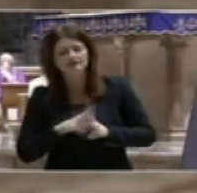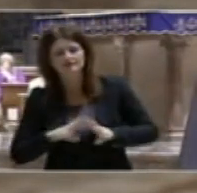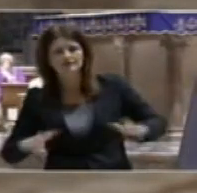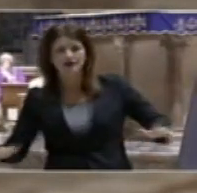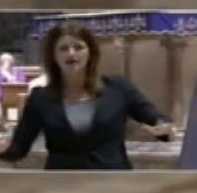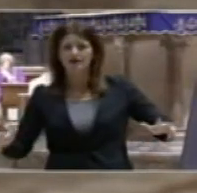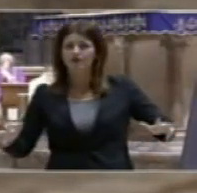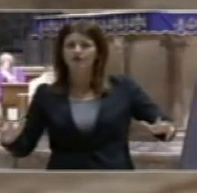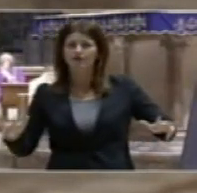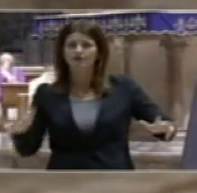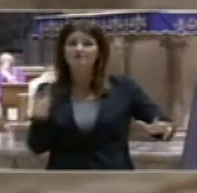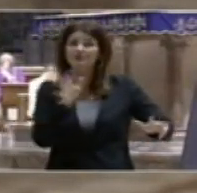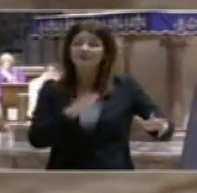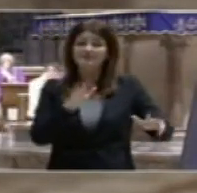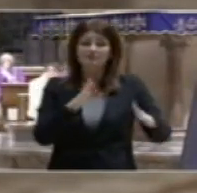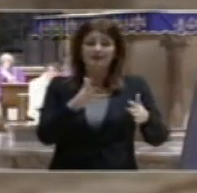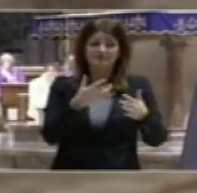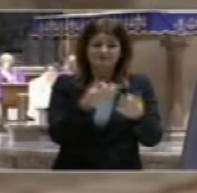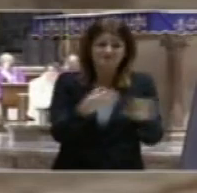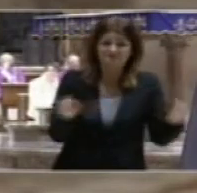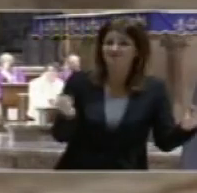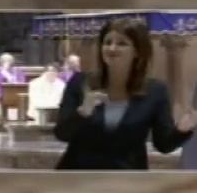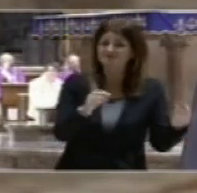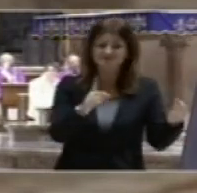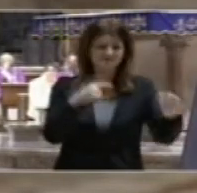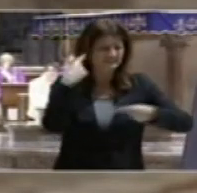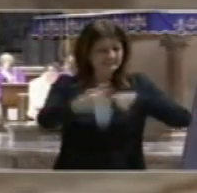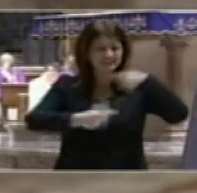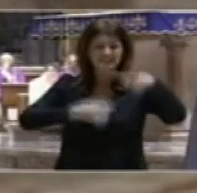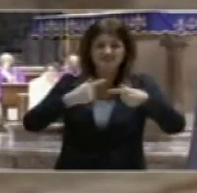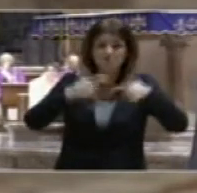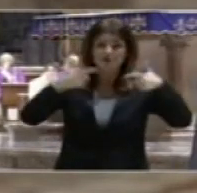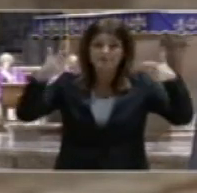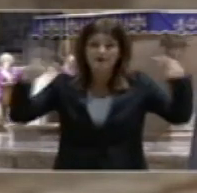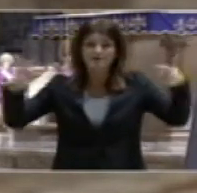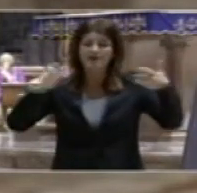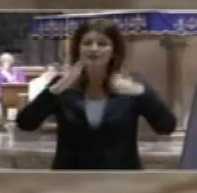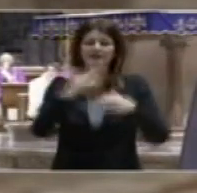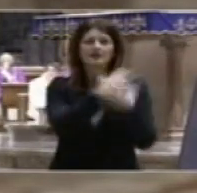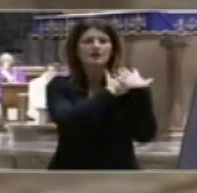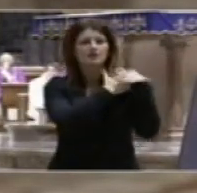l'accumularsi delle disgrazie che risultano insopportabili,